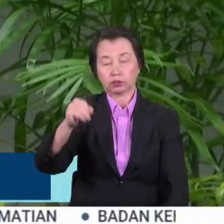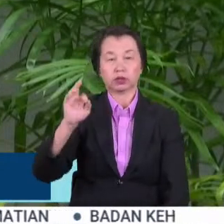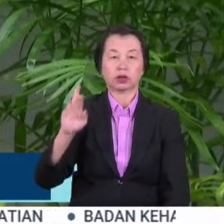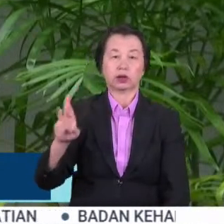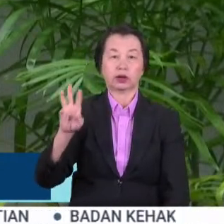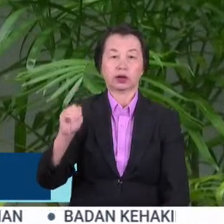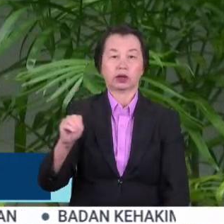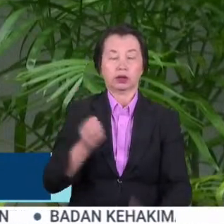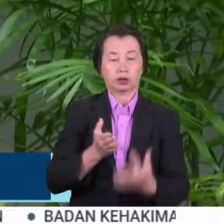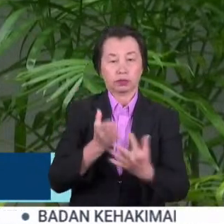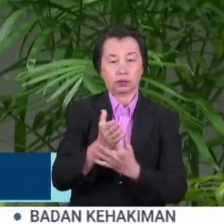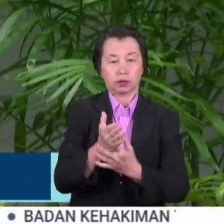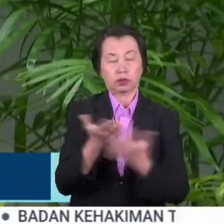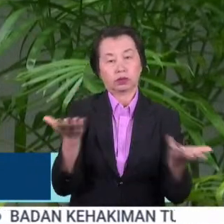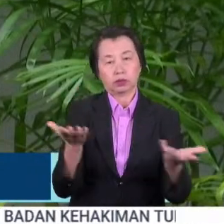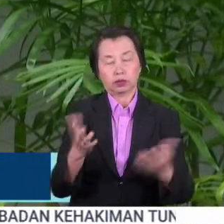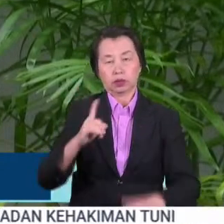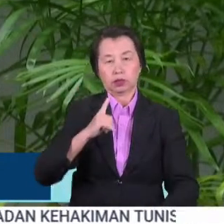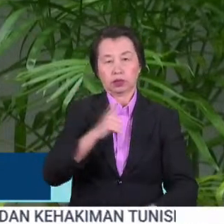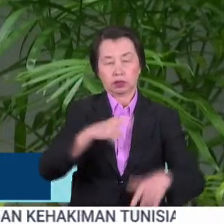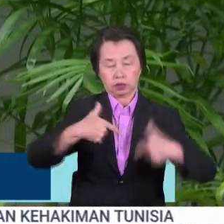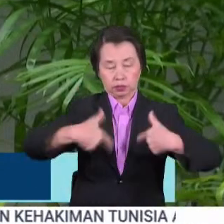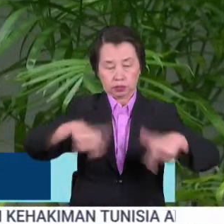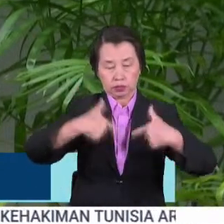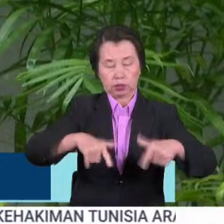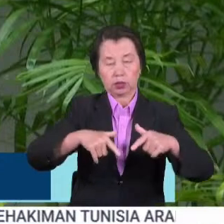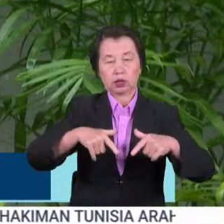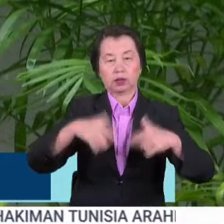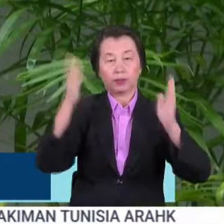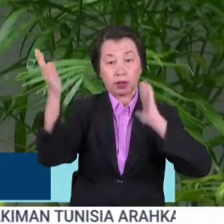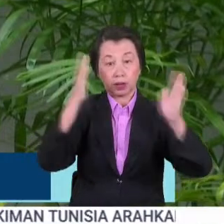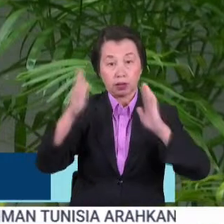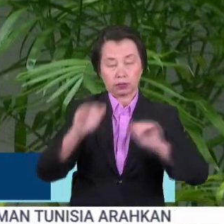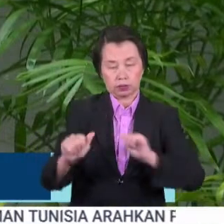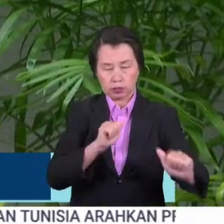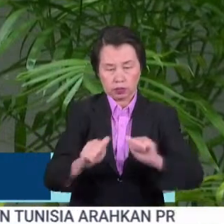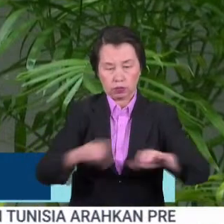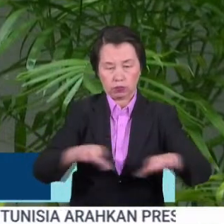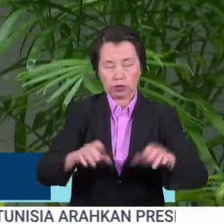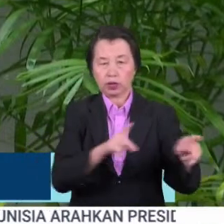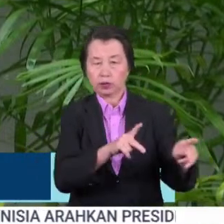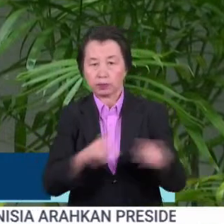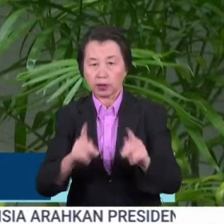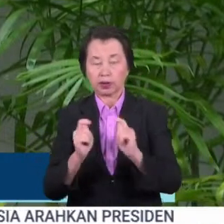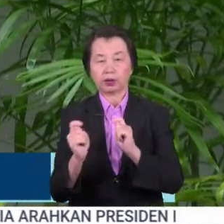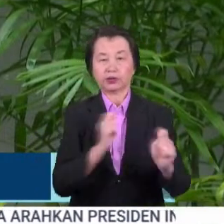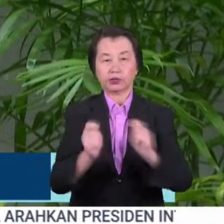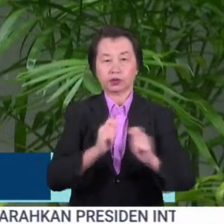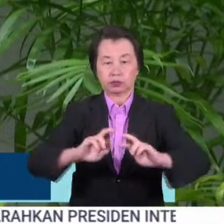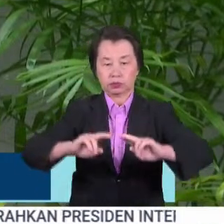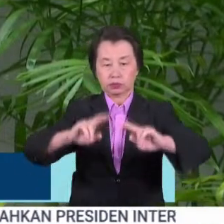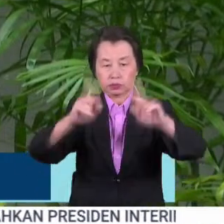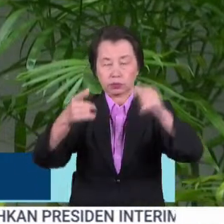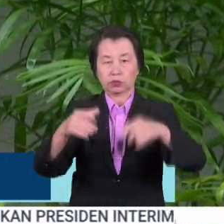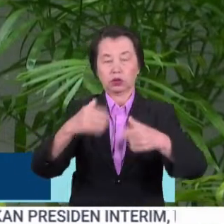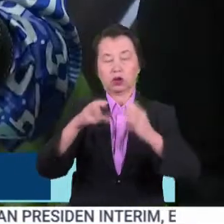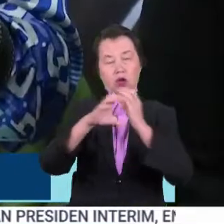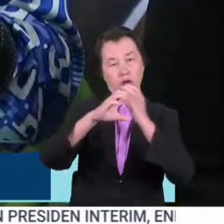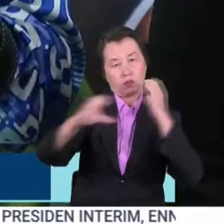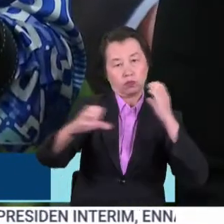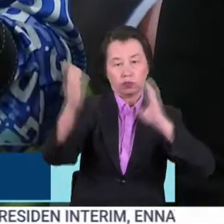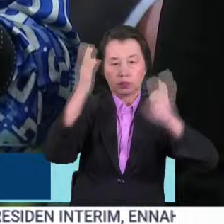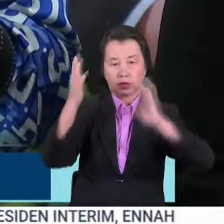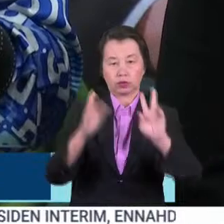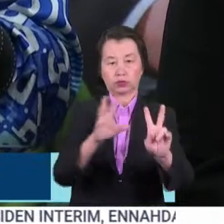RM14.46 juta. Justru Lembaga Perindustrian Kayu Malaysia kini giat membangunkan Pelan Tindakan Pembangunan Industri Buluh Malaysia